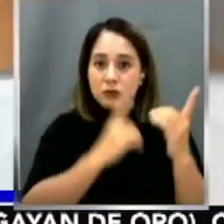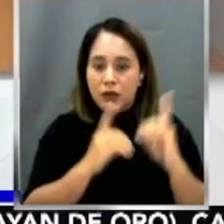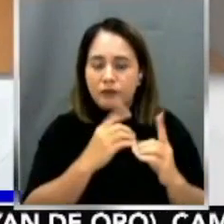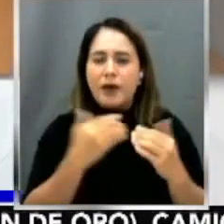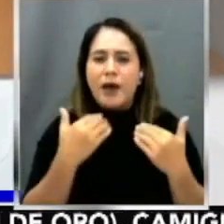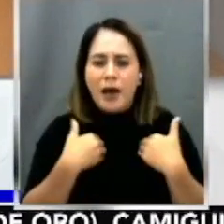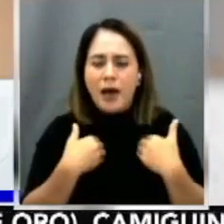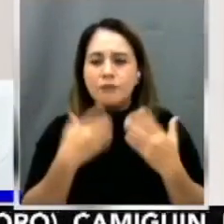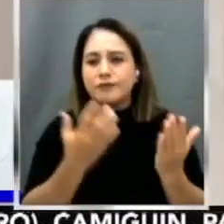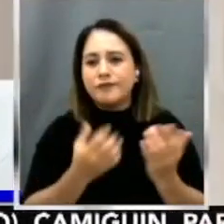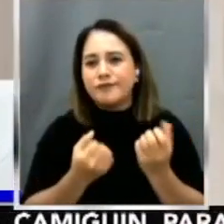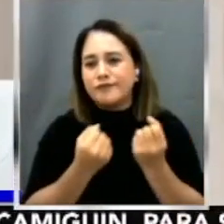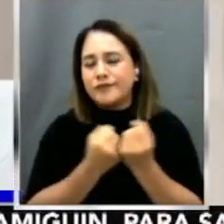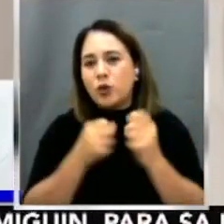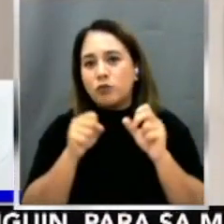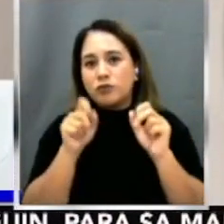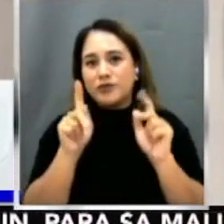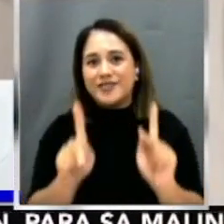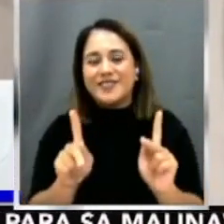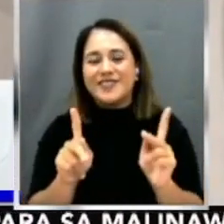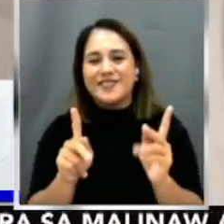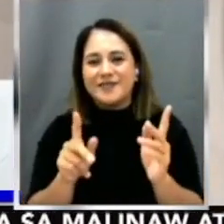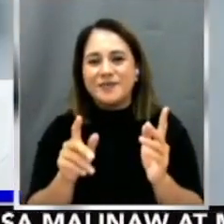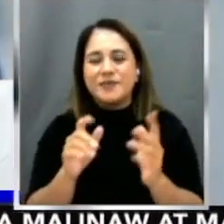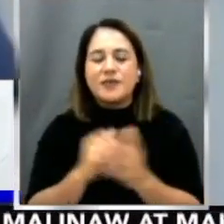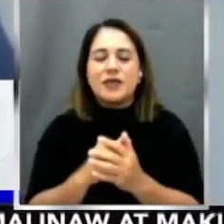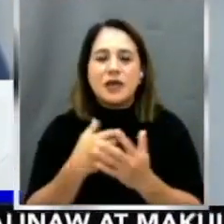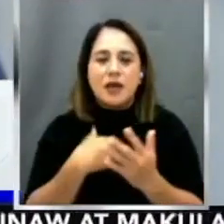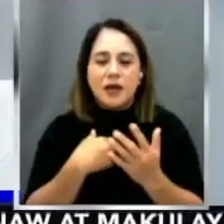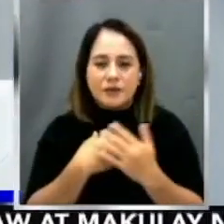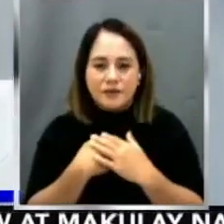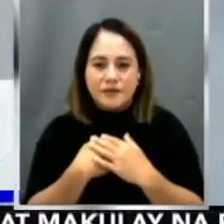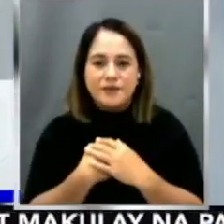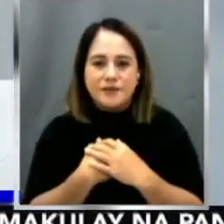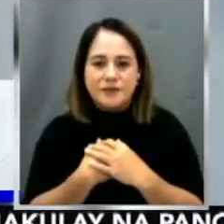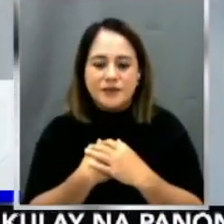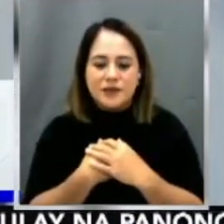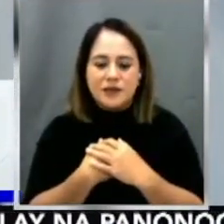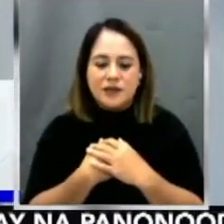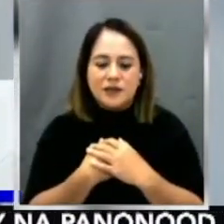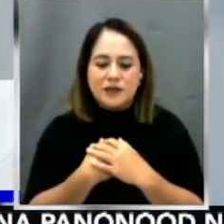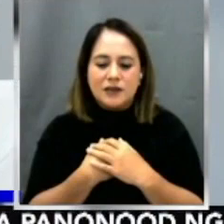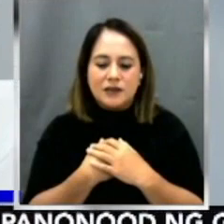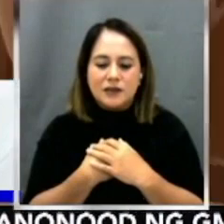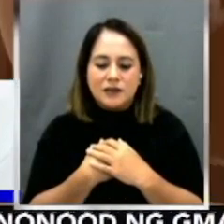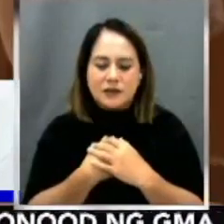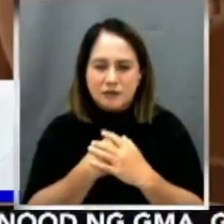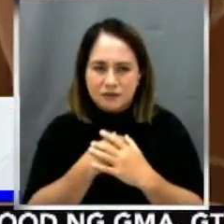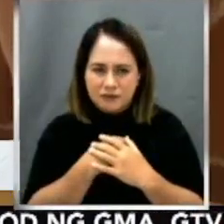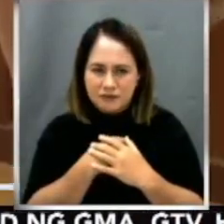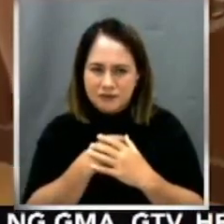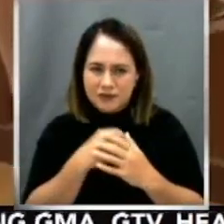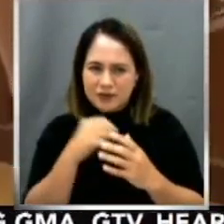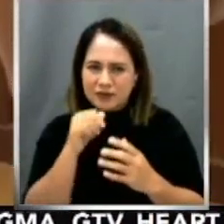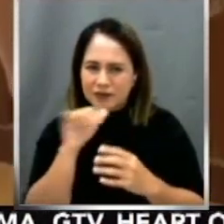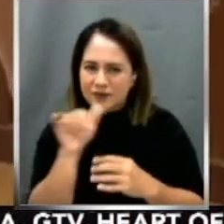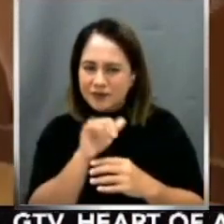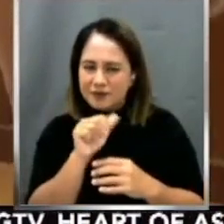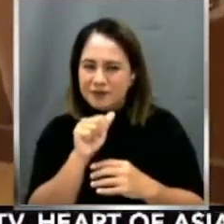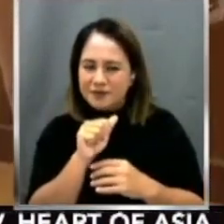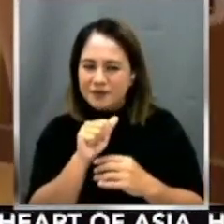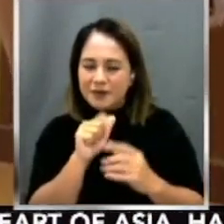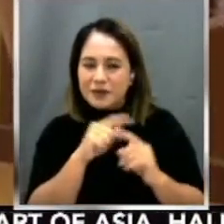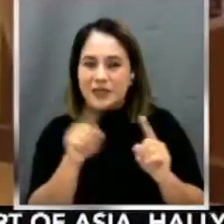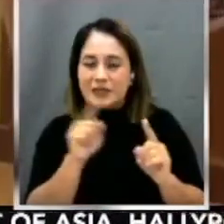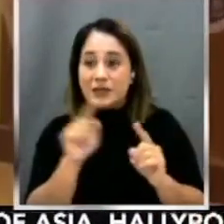endorsement opportunities na rin siya na dumarating. Parang hindi naman ganyang Abigail ang kilala ko. Ang isa sa co-stars ni